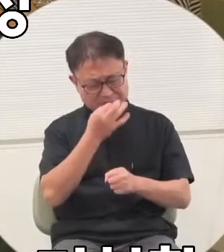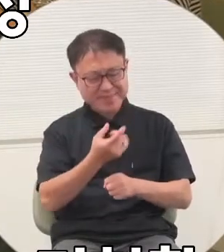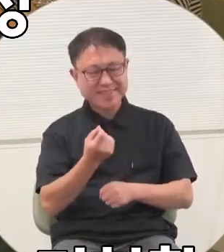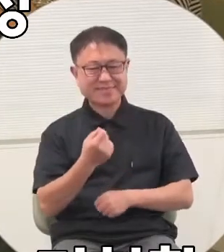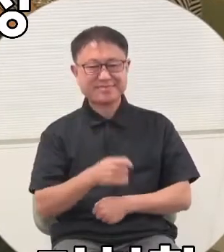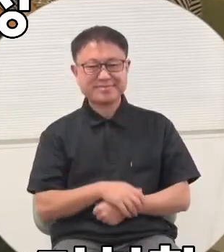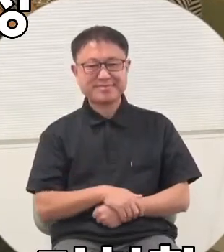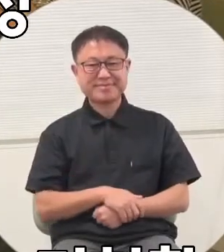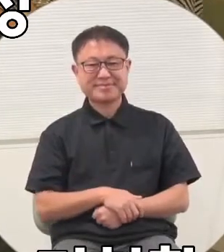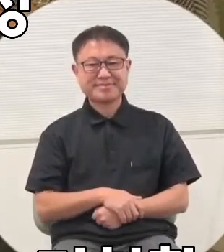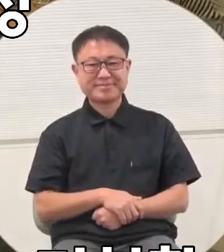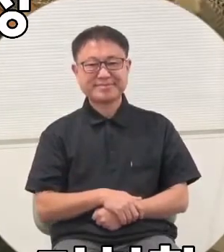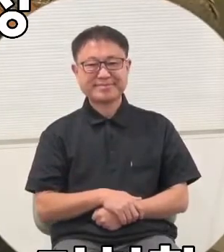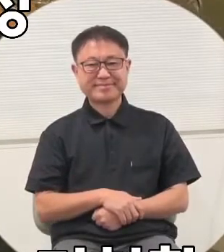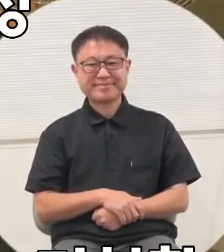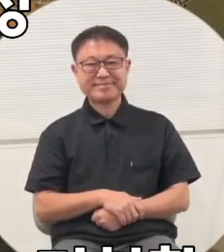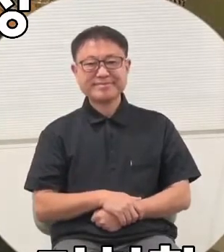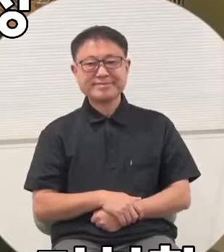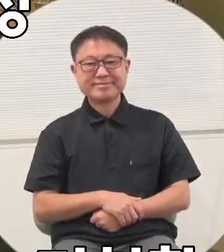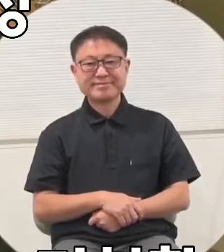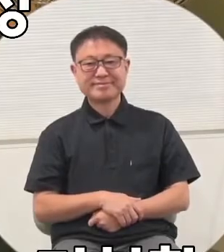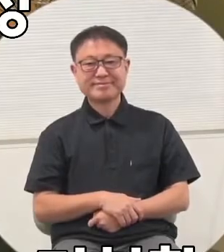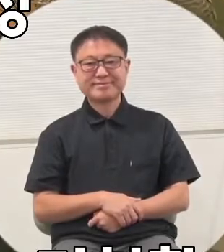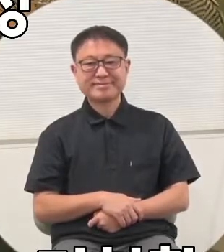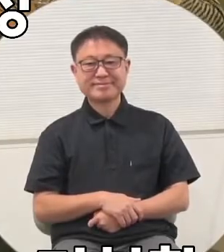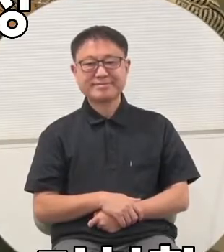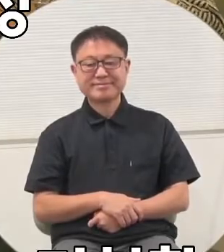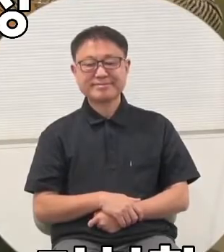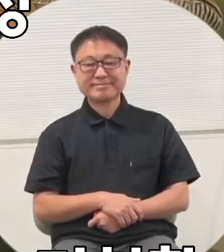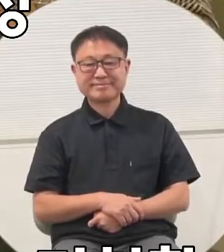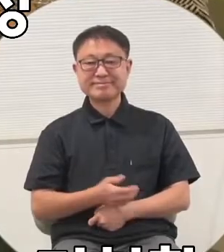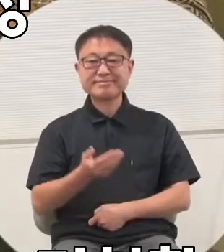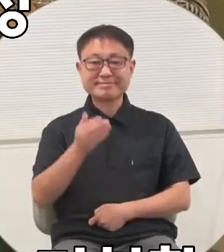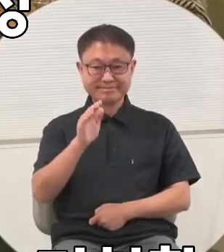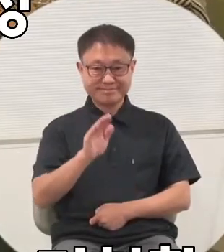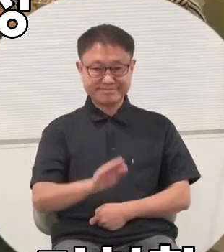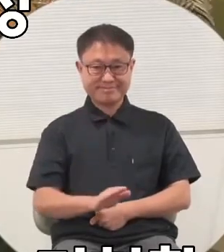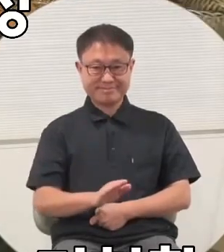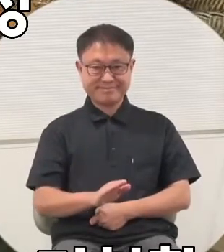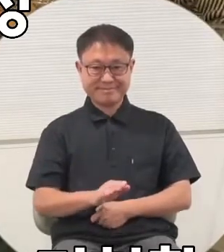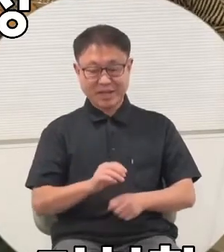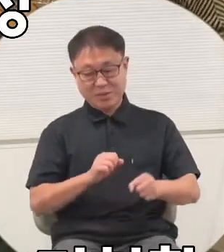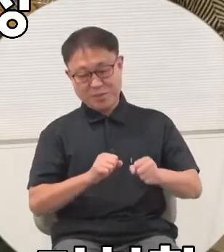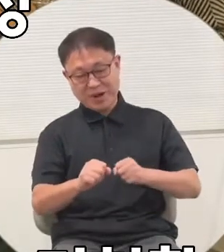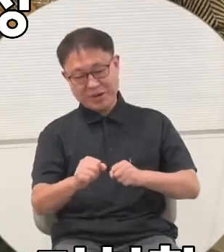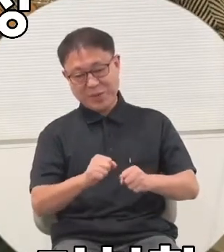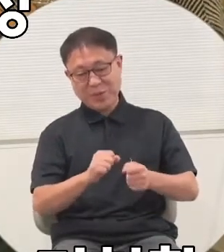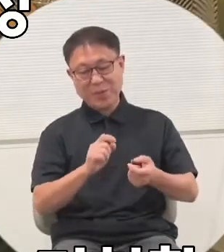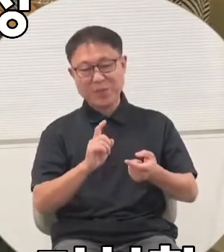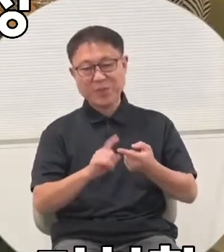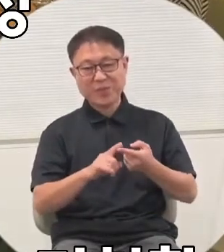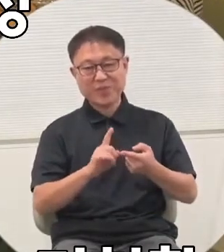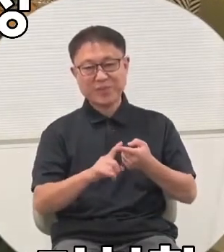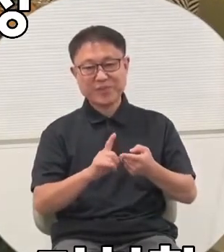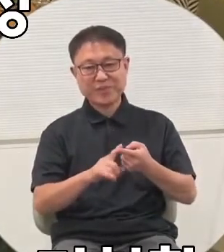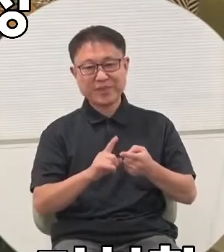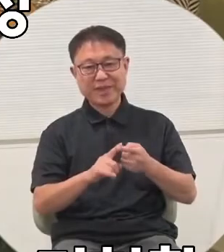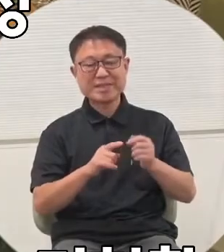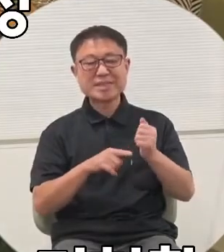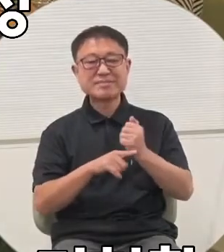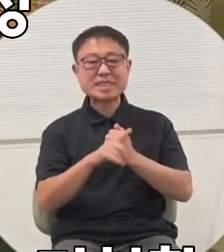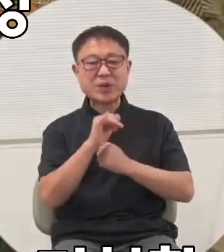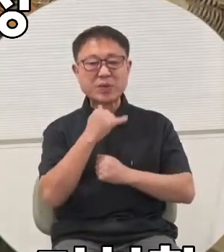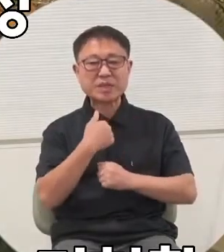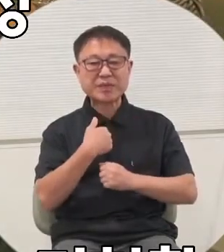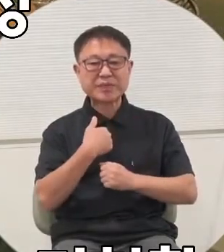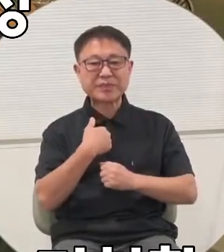같아요. 그렇죠. 네. 네. 그래도 정말 되게 계속 움직인다는 게 되게 의미가 있는 것 같고